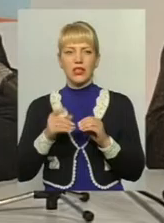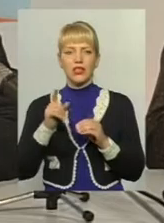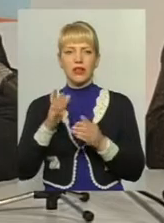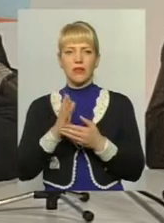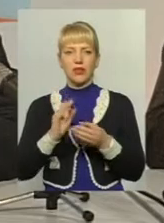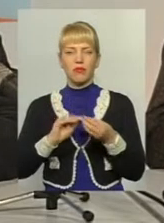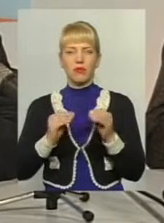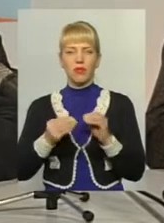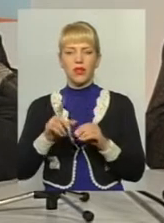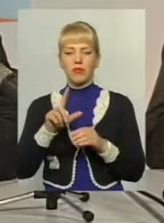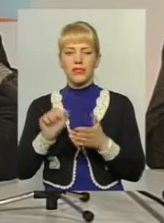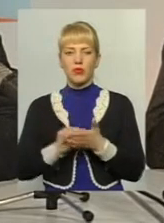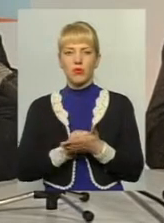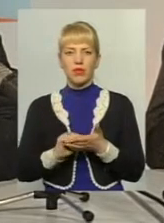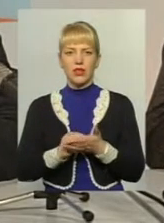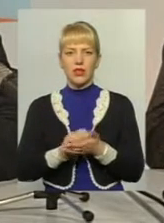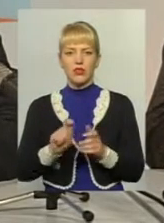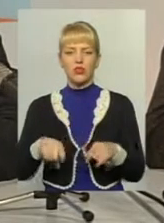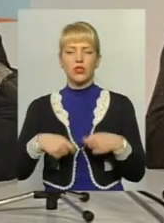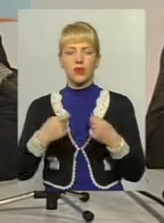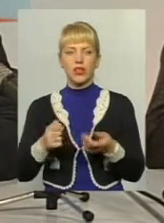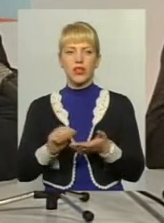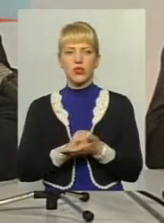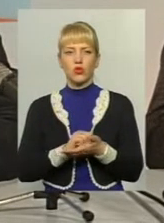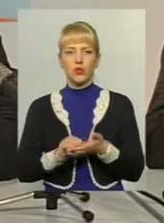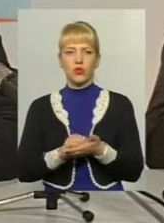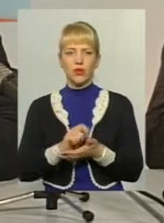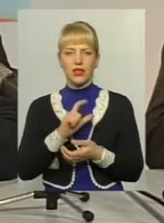І ще одна категорія – це будинки, які